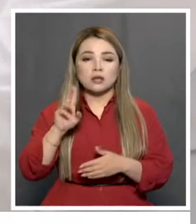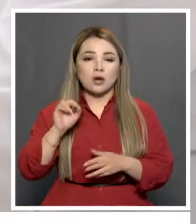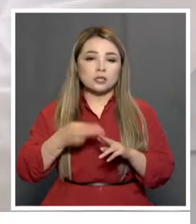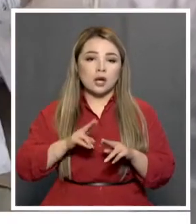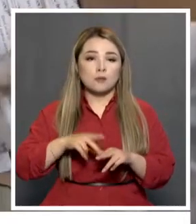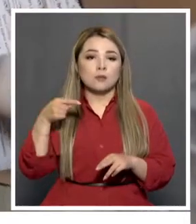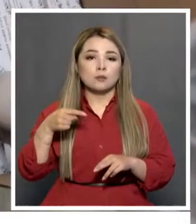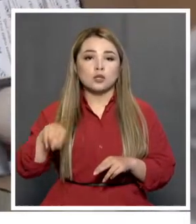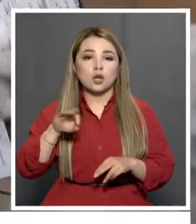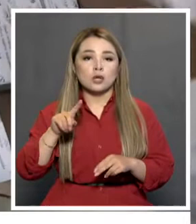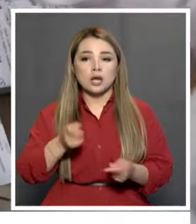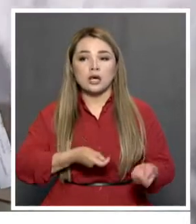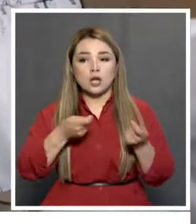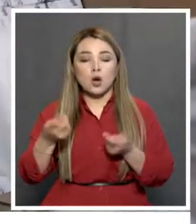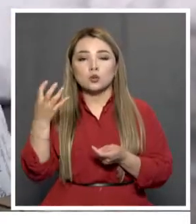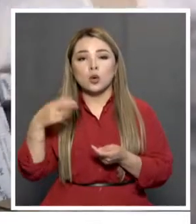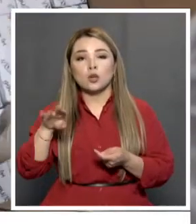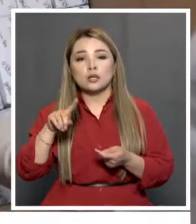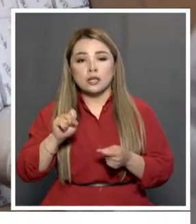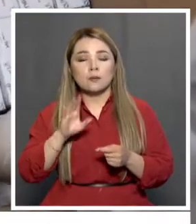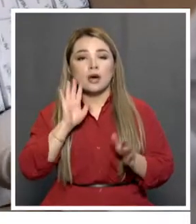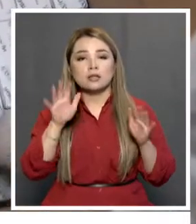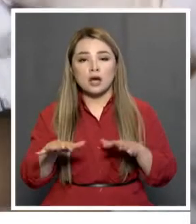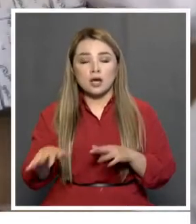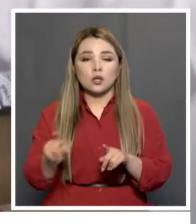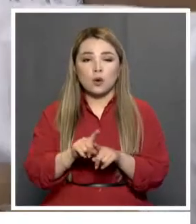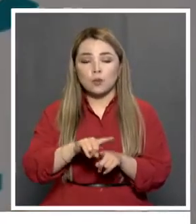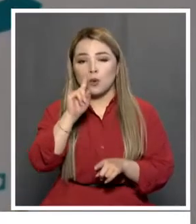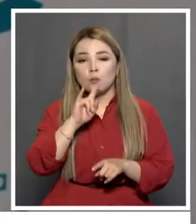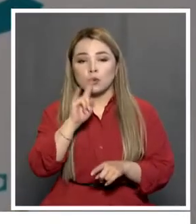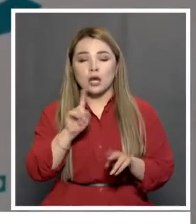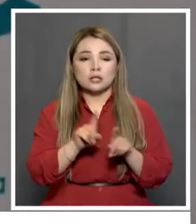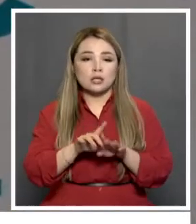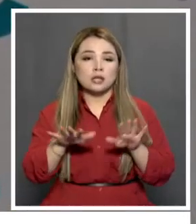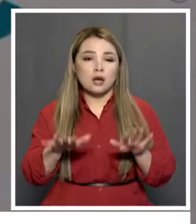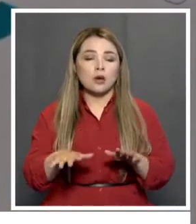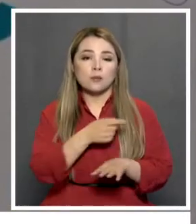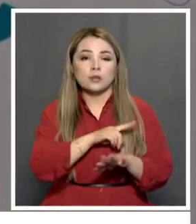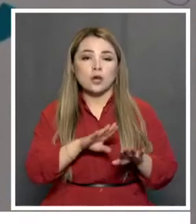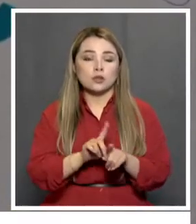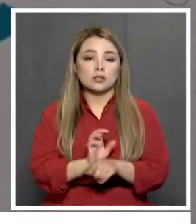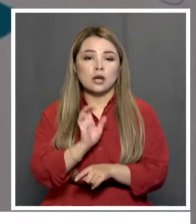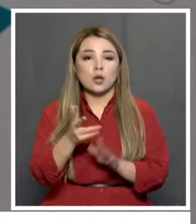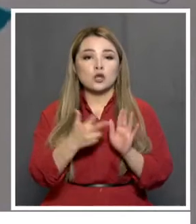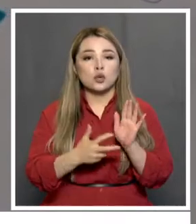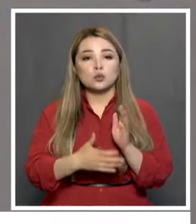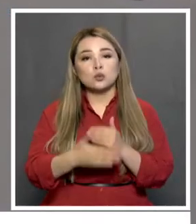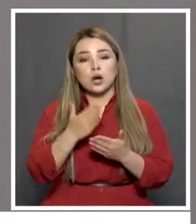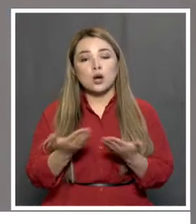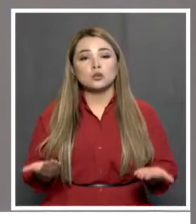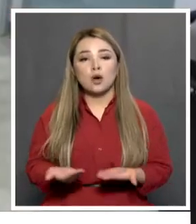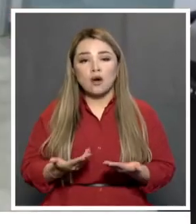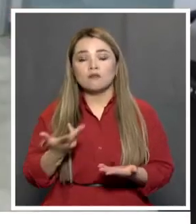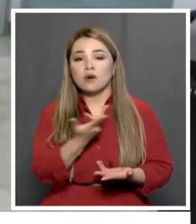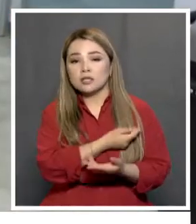дозасы жеткізілді, оның 400 дозасы теңіз мұнай кен орнына, қалғаны емханаларға беріледі. Өңірде өткен тәулікте 800-ге жуық тұрғын вакцина